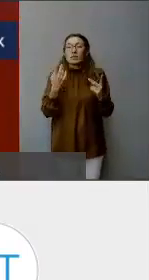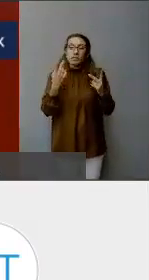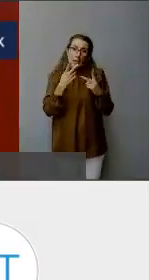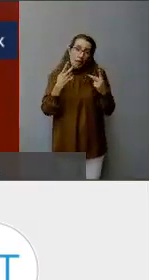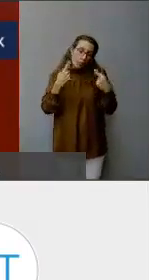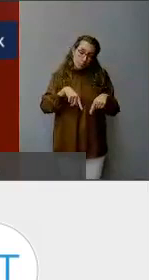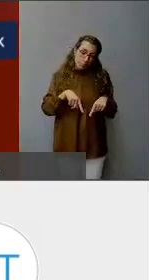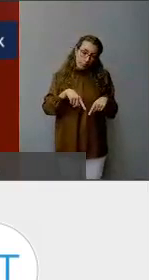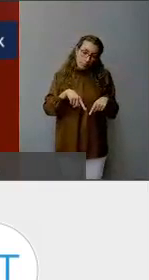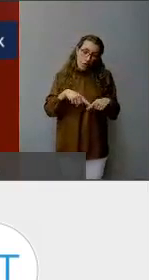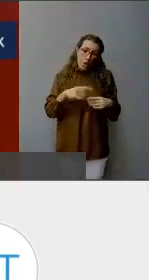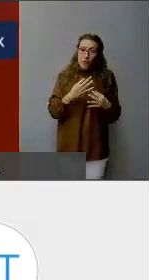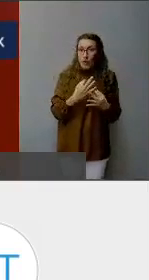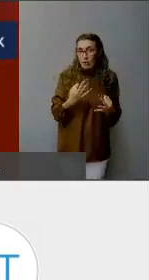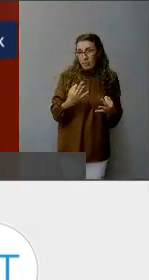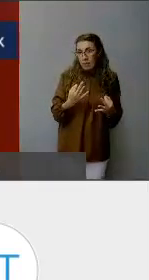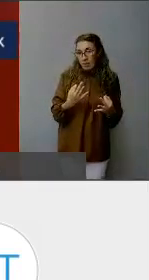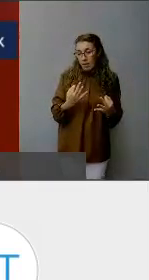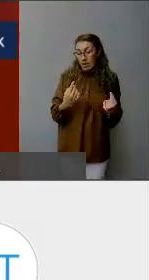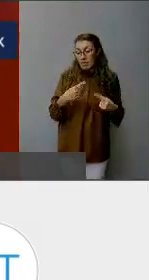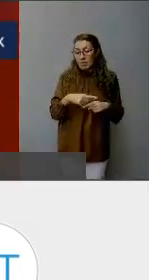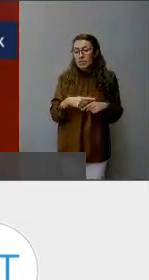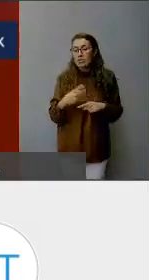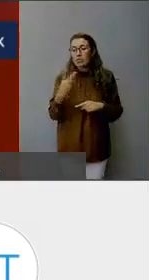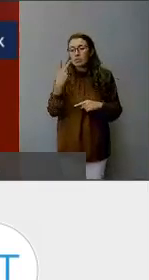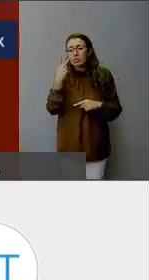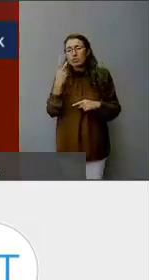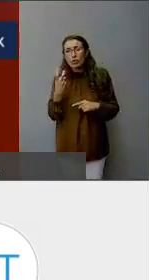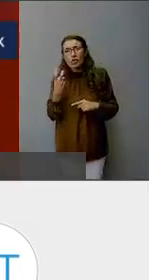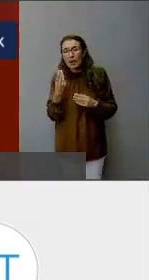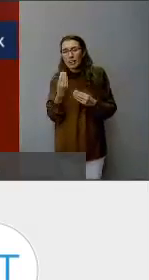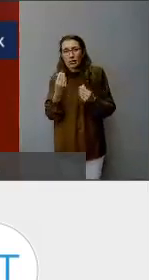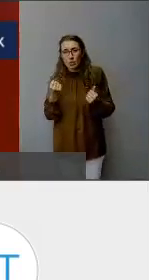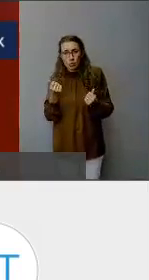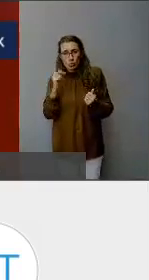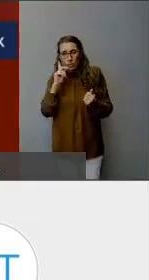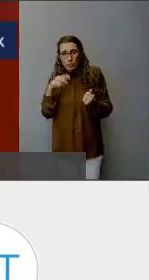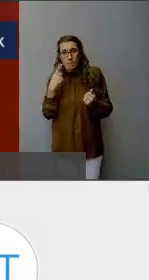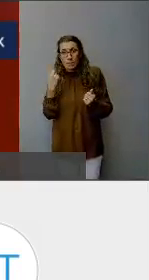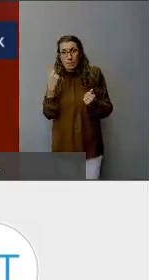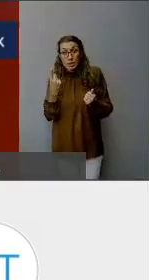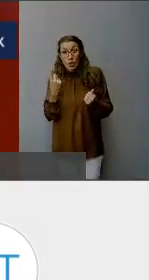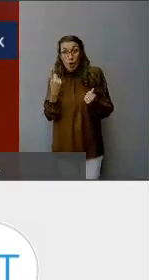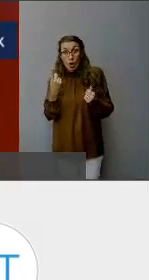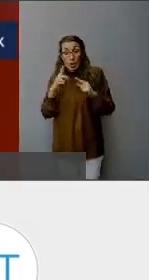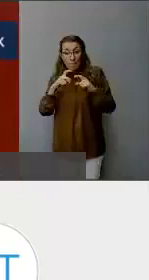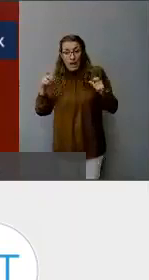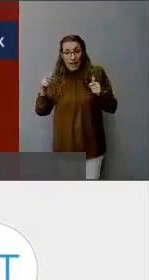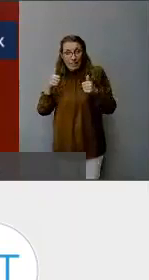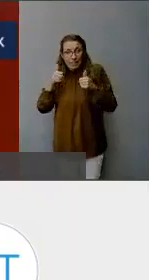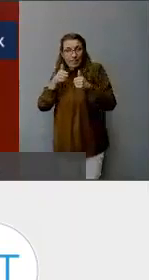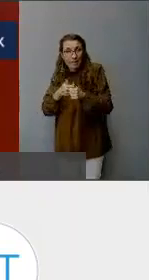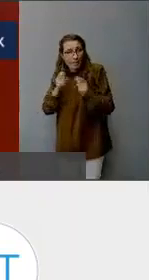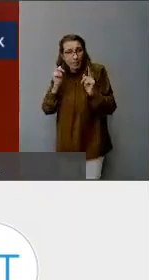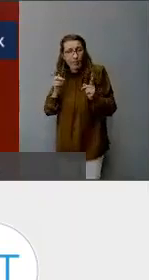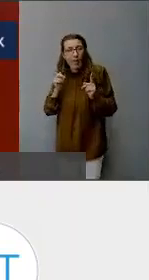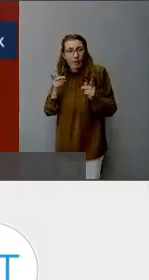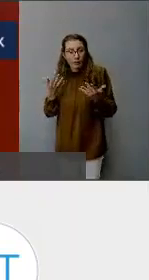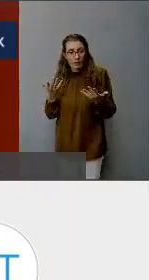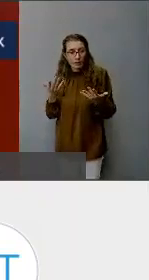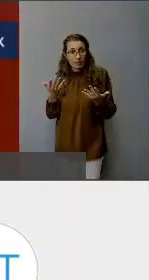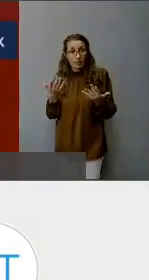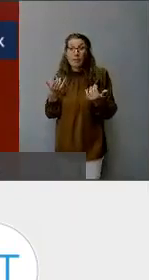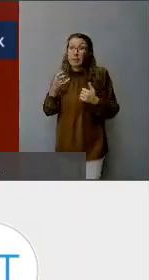andare a vedere quale potrebbe essere la disciplina migliore che possa da una parte venire incontro alle esigenze